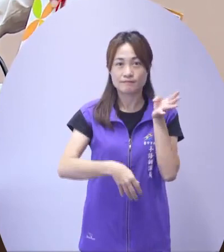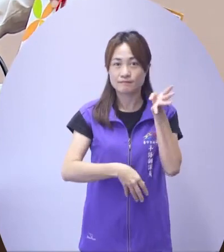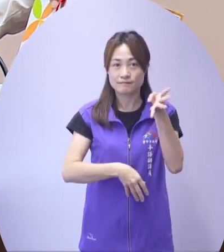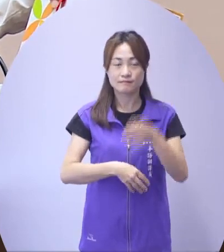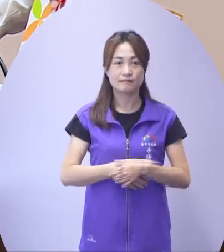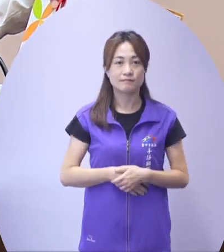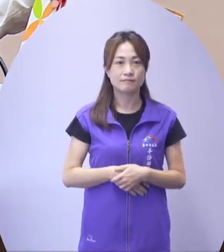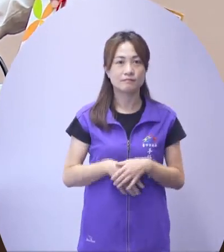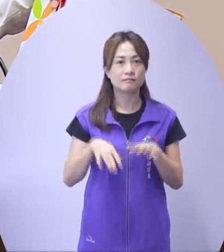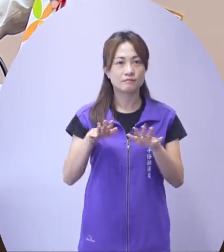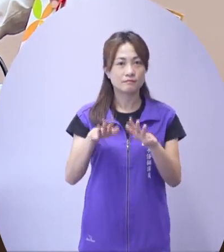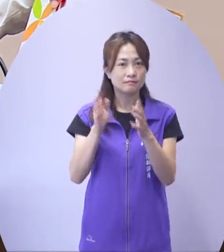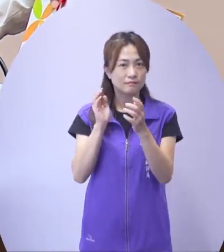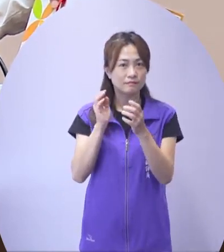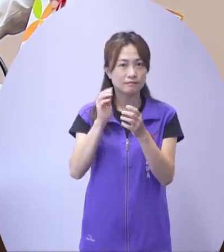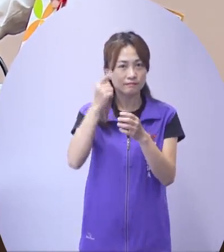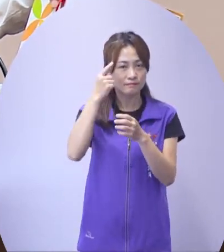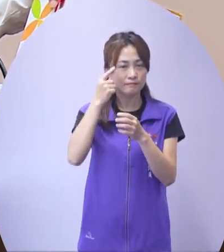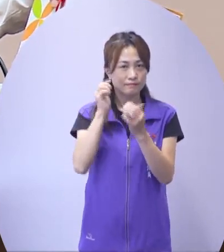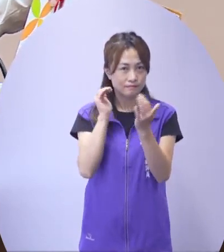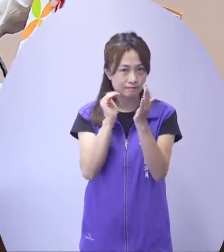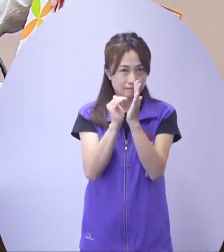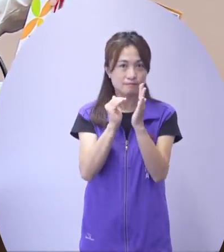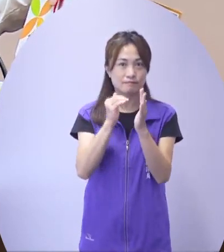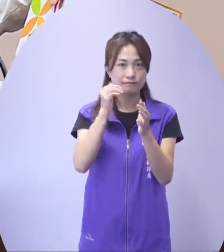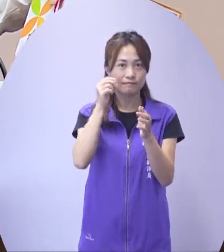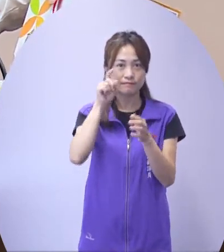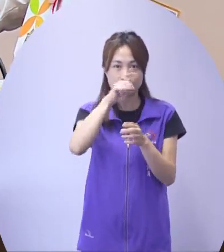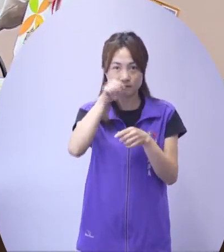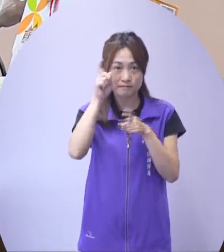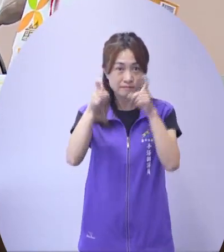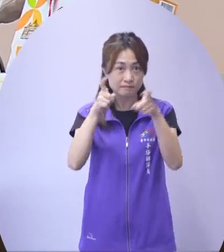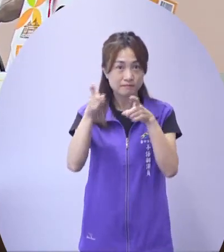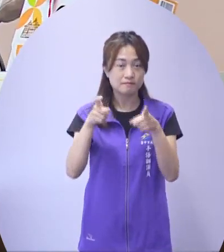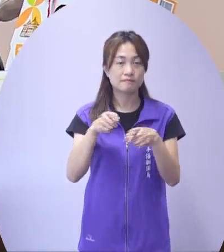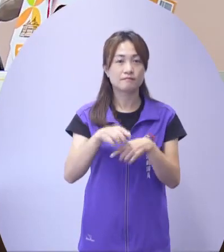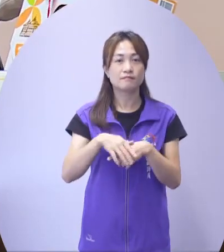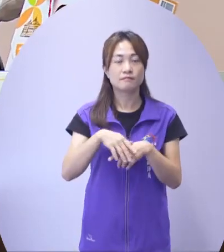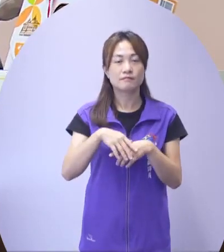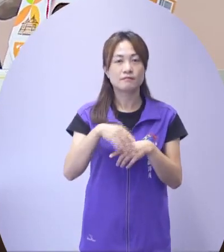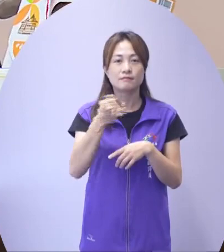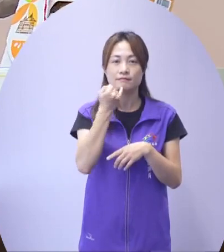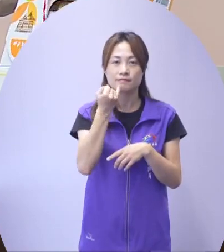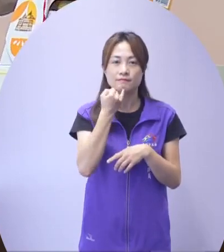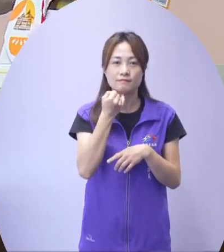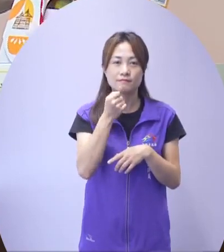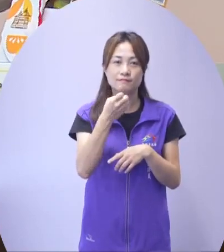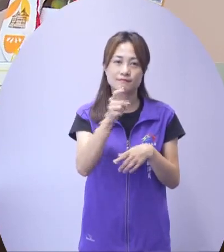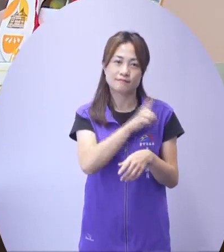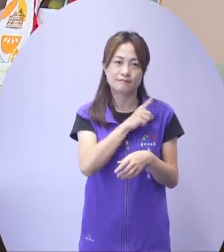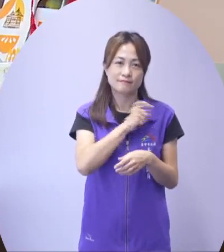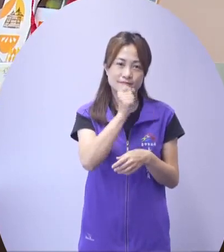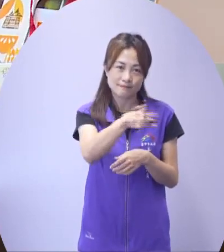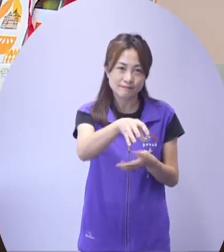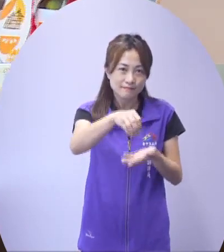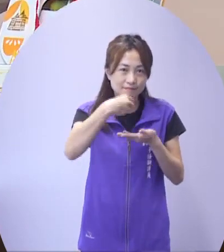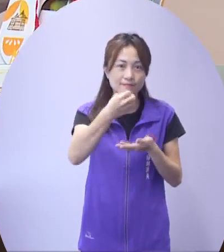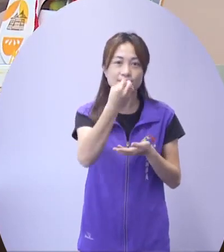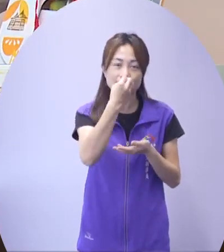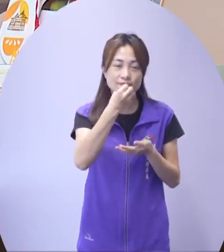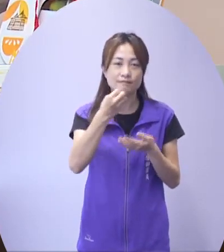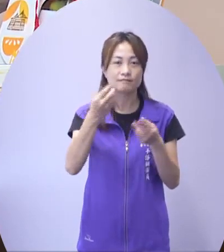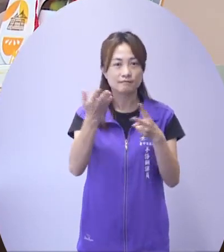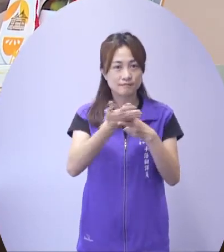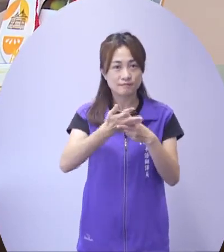西那它不只是这个自用，那送礼也都两相宜哈。那希望我们这个全国的民